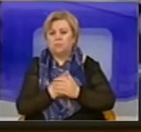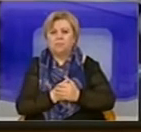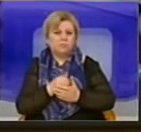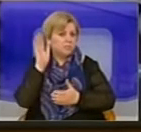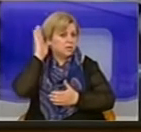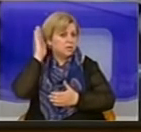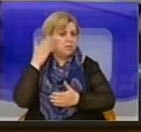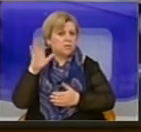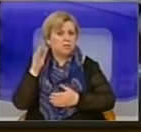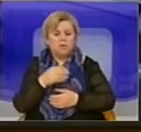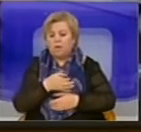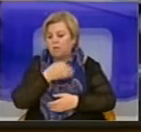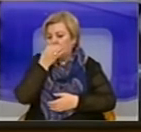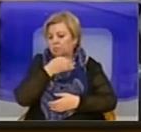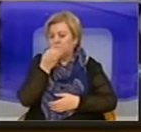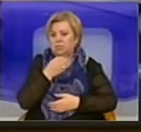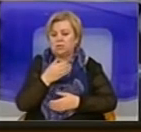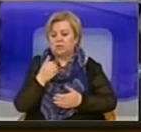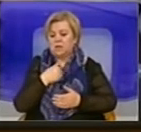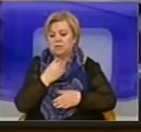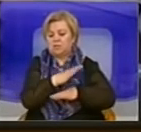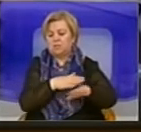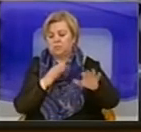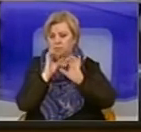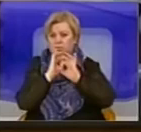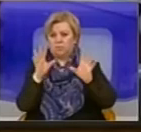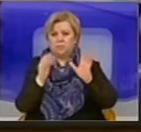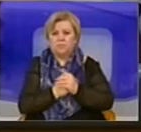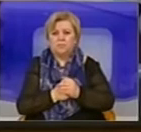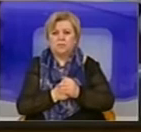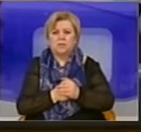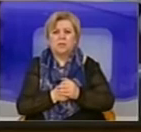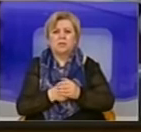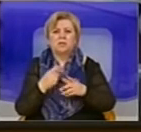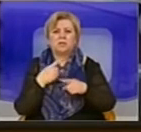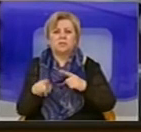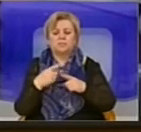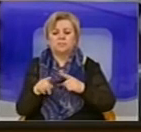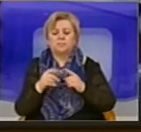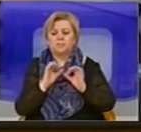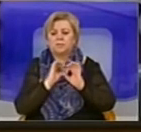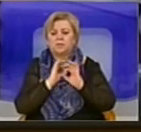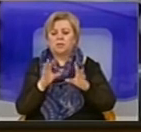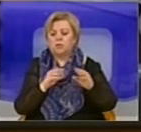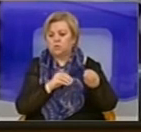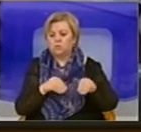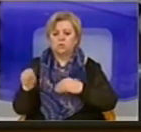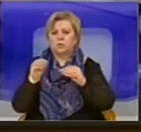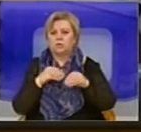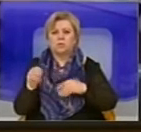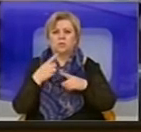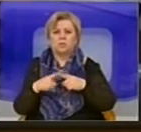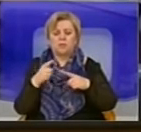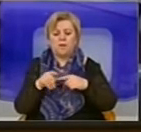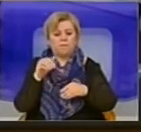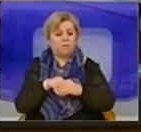i Jashtëm ka informata të cilat ne si kuvend nuk i kemi, sepse nuk ka arsye më të shtyhet, siç e thash, shkaku që i kemi